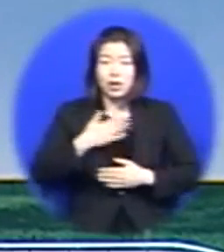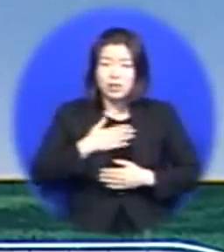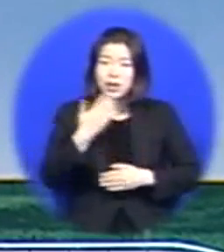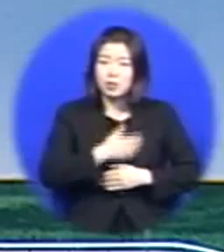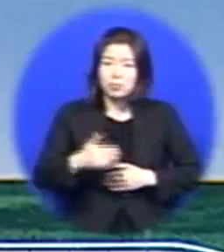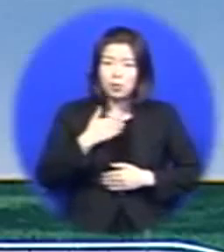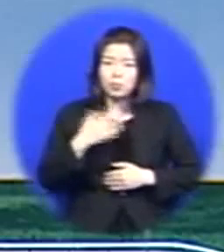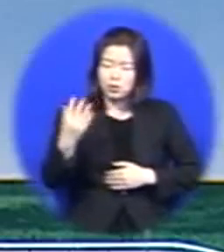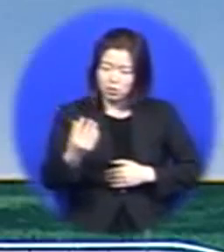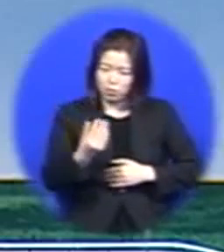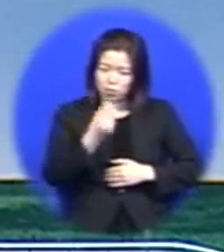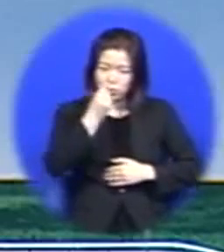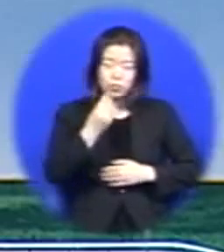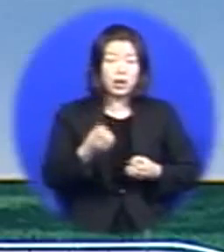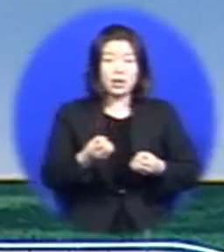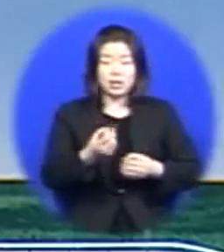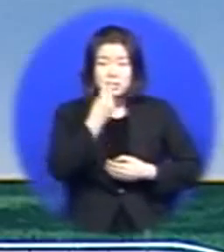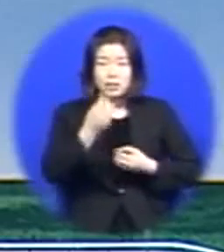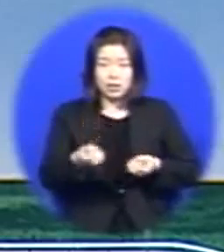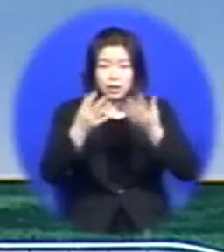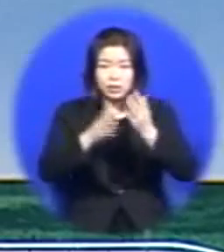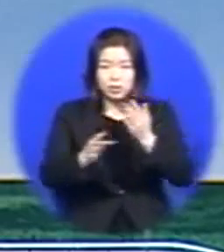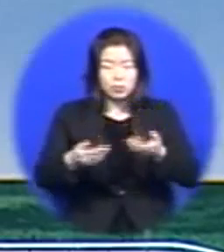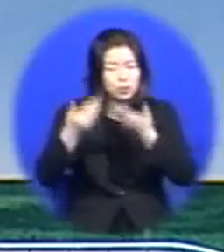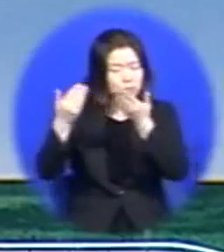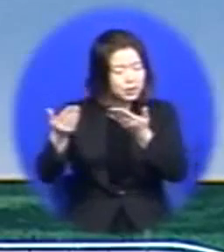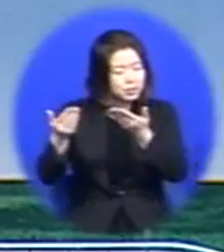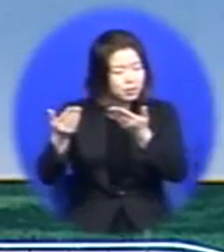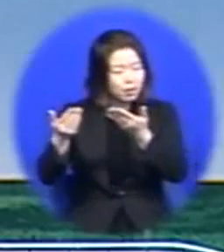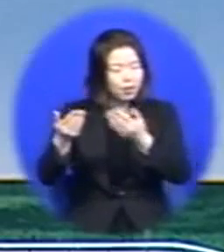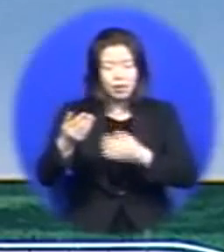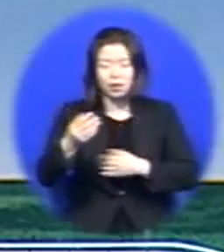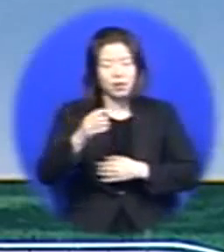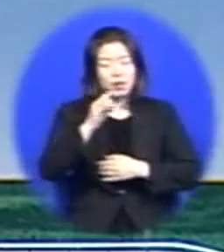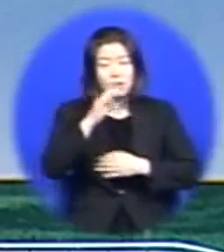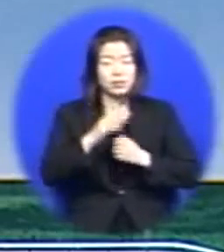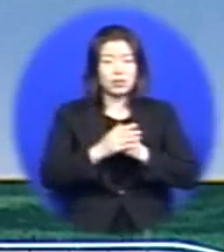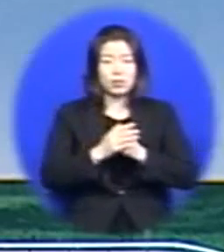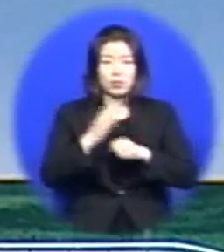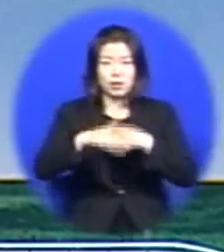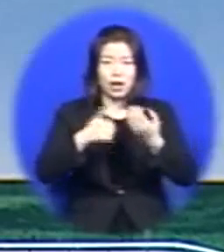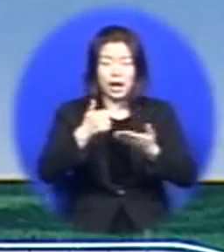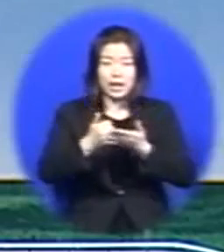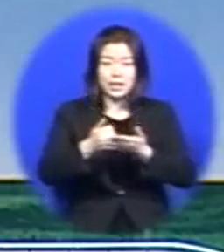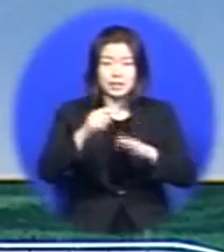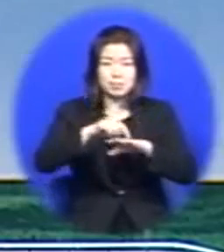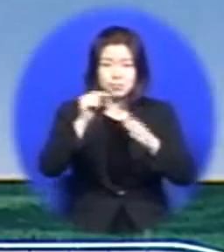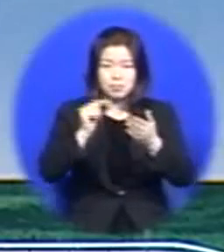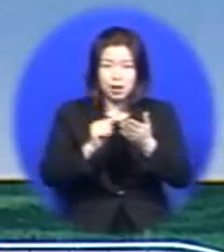하나님께 거룩한 산재물로 바친다. 하나님을 향한 마음이 달라질 때